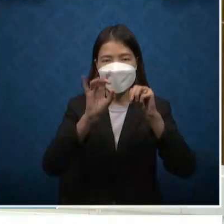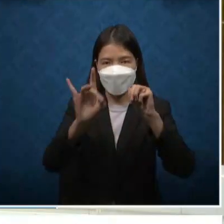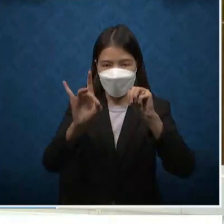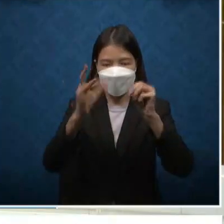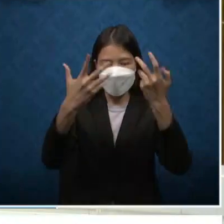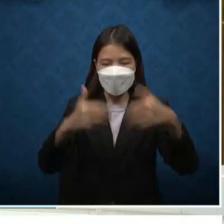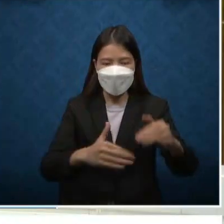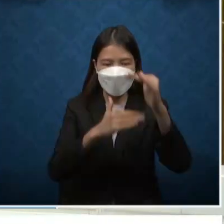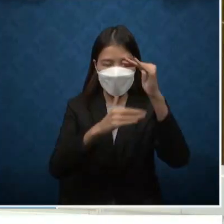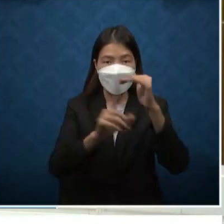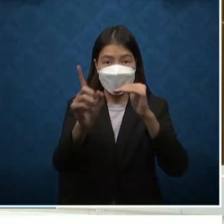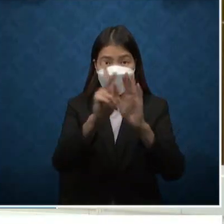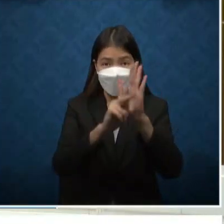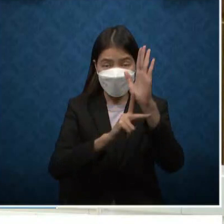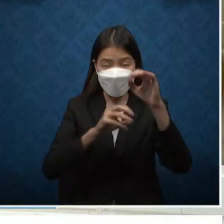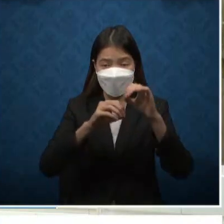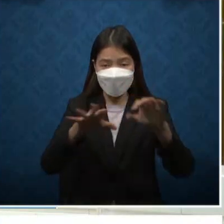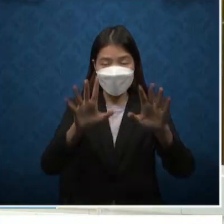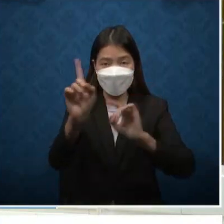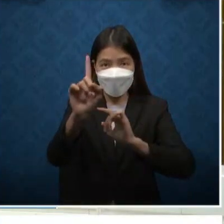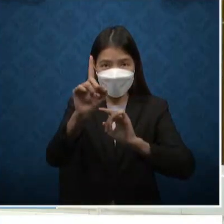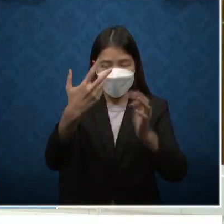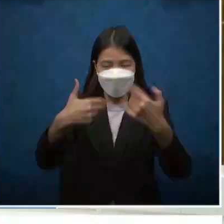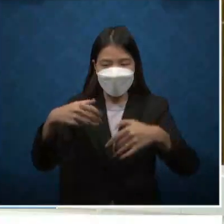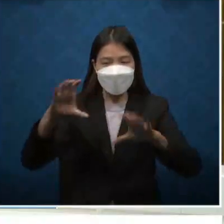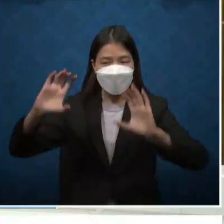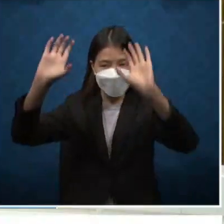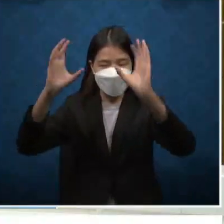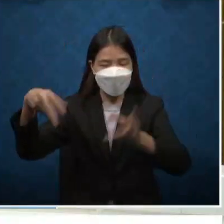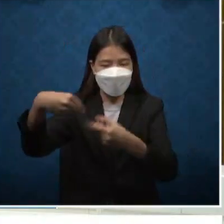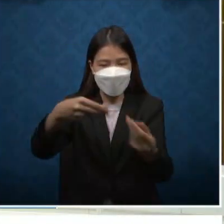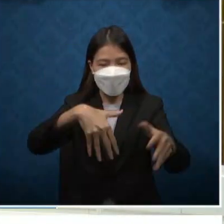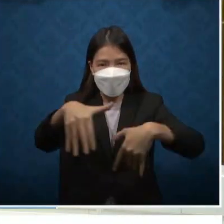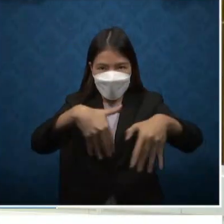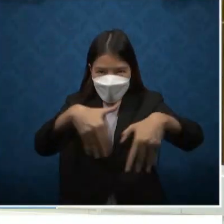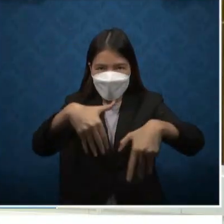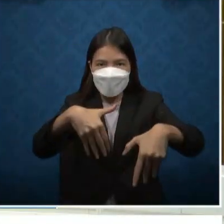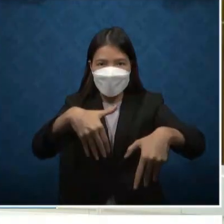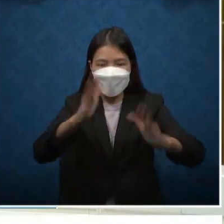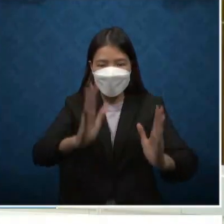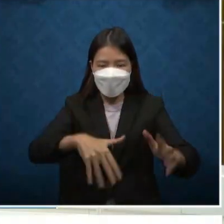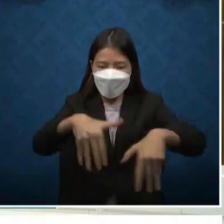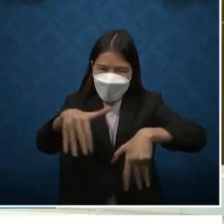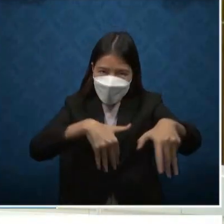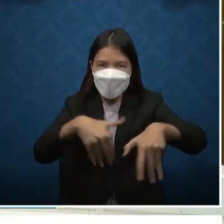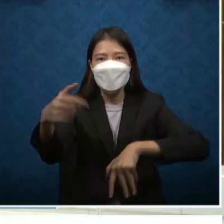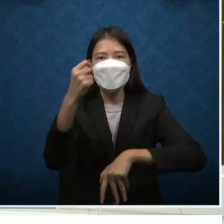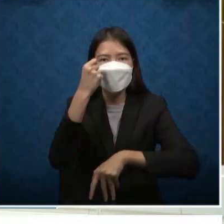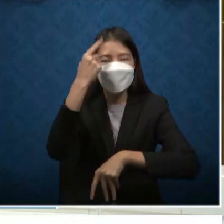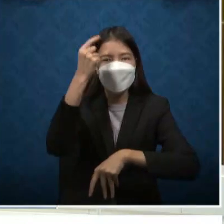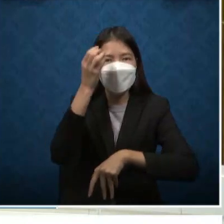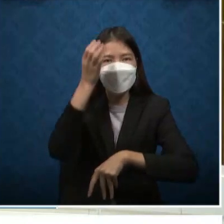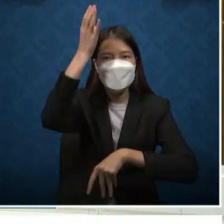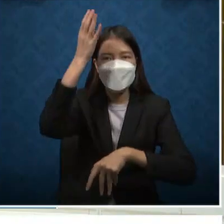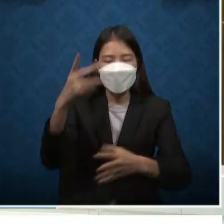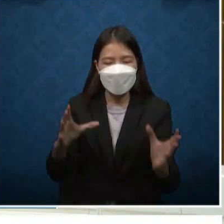คำหนดบัตปัญาตไ้ว่า ให้ราดพึงส่งเสิมใหประชาชน และชุมชนมีความรู้คามเข้าใจที่ถูกต้องเกี่ยวก